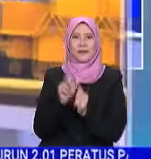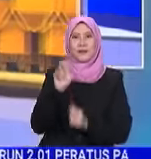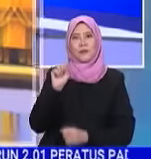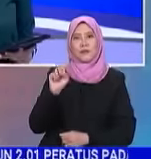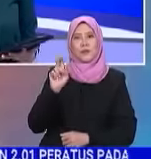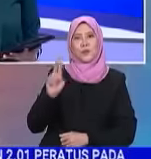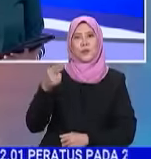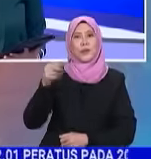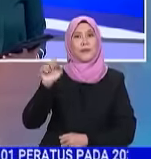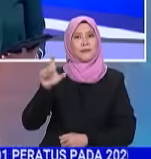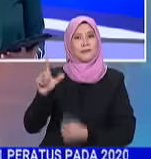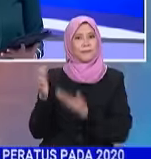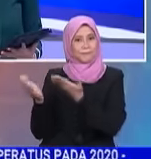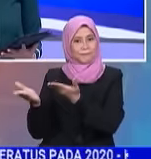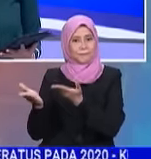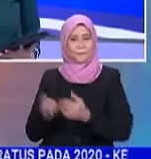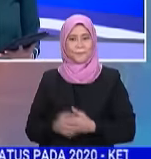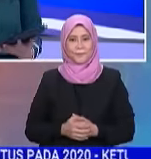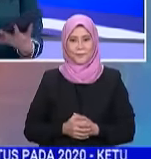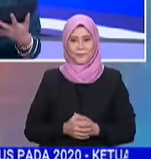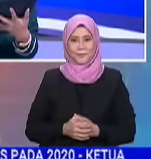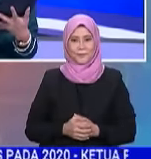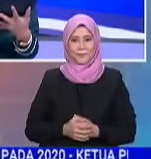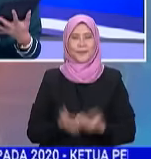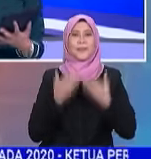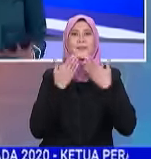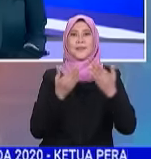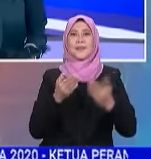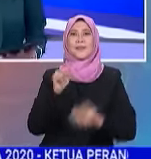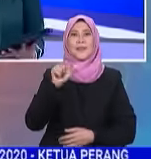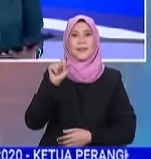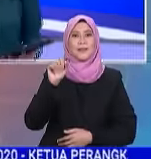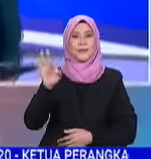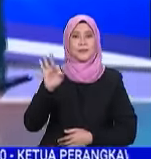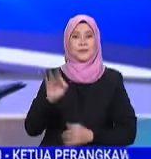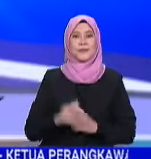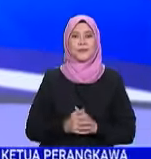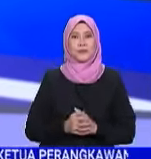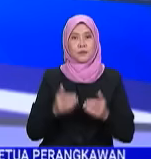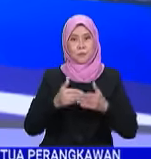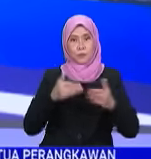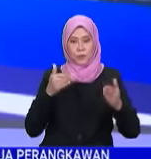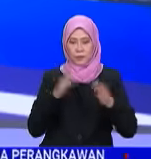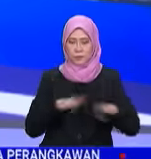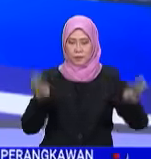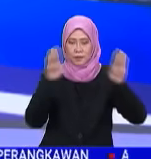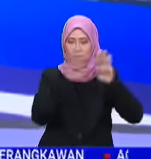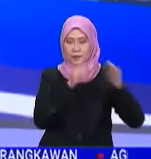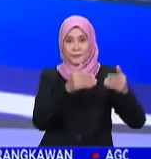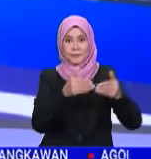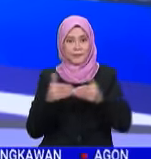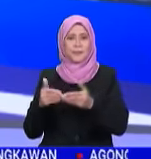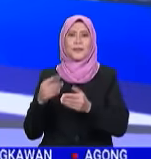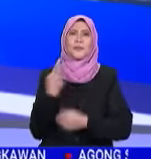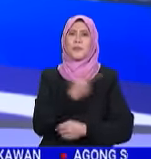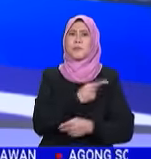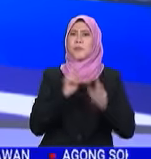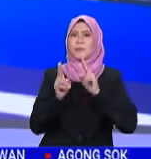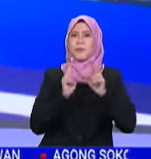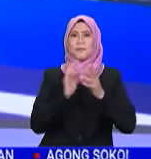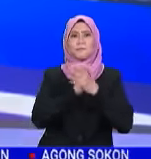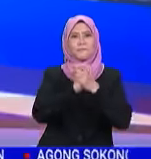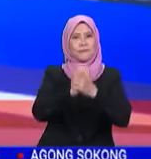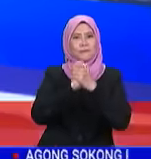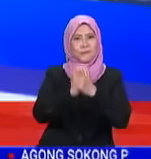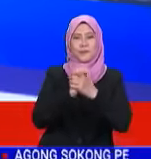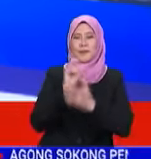suhail Mohamad Nor silakan suhail Terima kasih Alif sebelum ke berita seterusnya Kami ingin mengucapkan tahniah